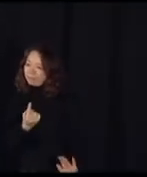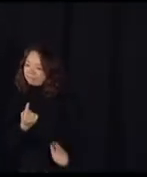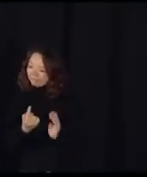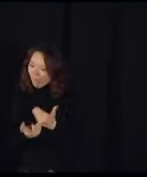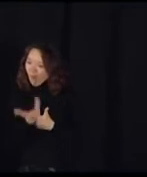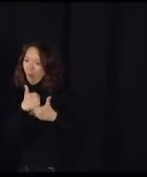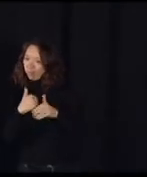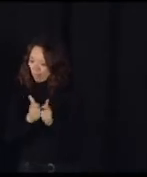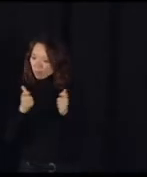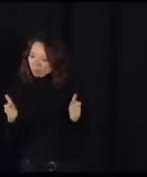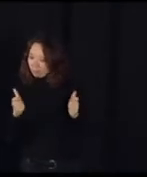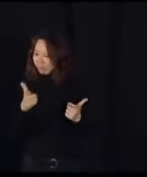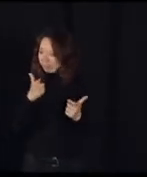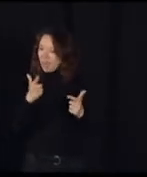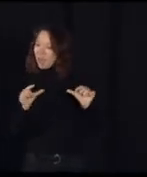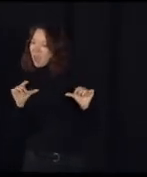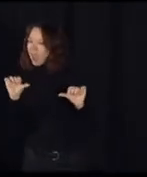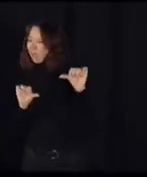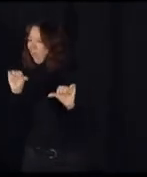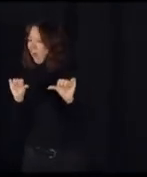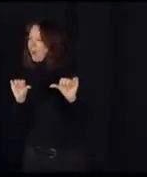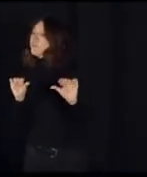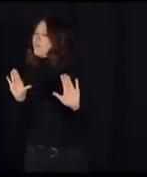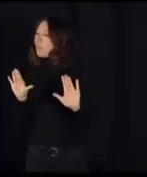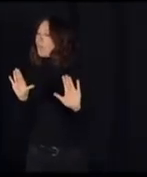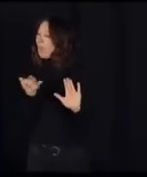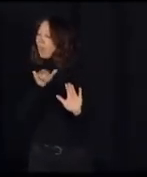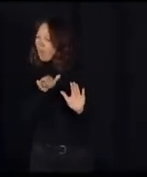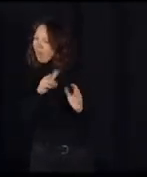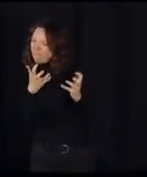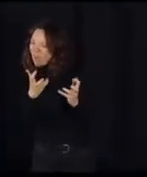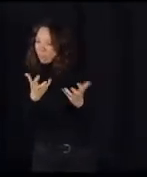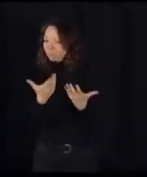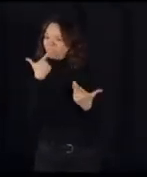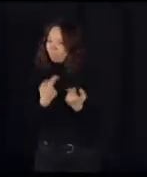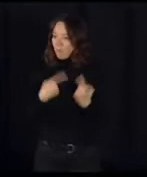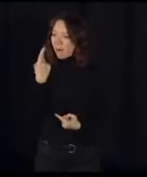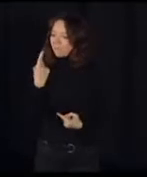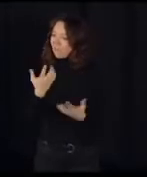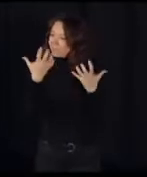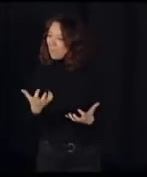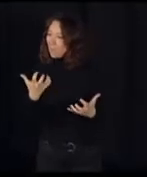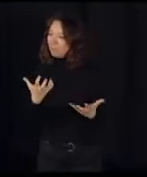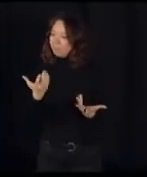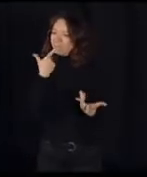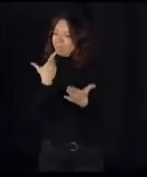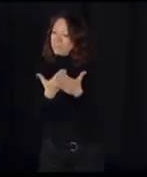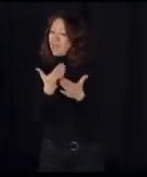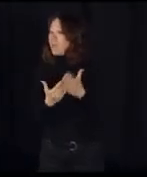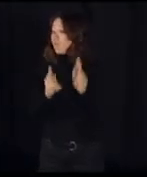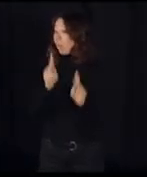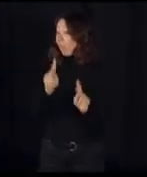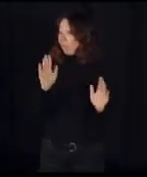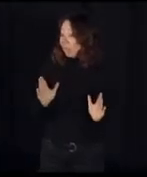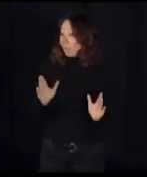organisation, qui est un petit peu votre rivale, mais qui a tellement envie de réussir, qui a tellement envie de faire bien les choses et qui peut-être de temps en